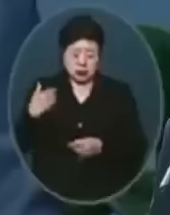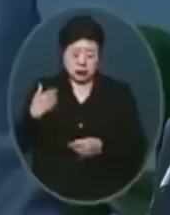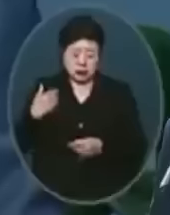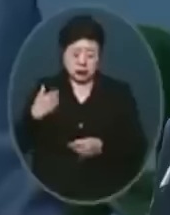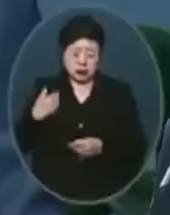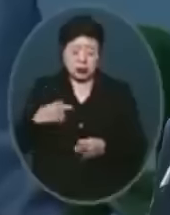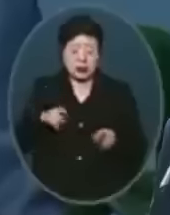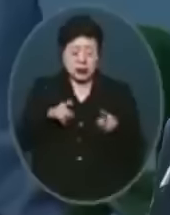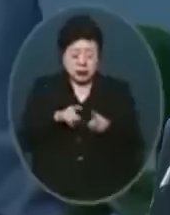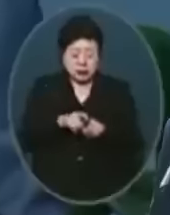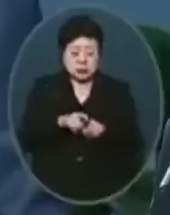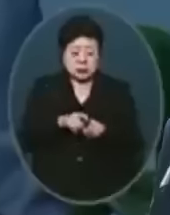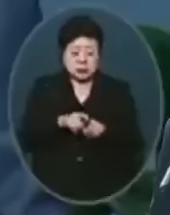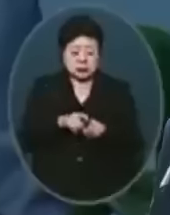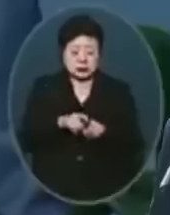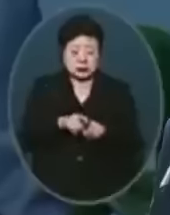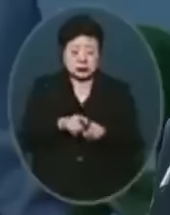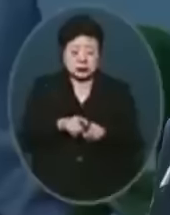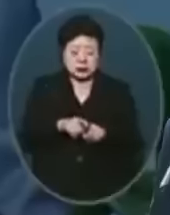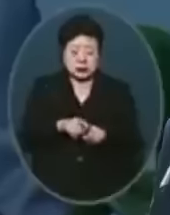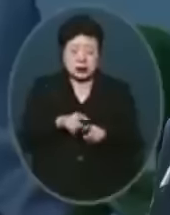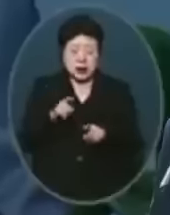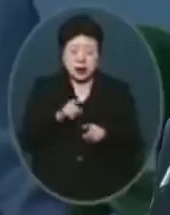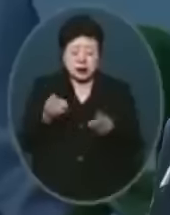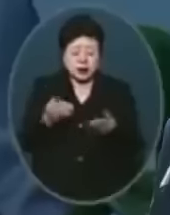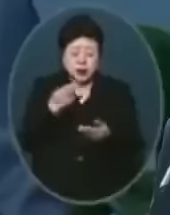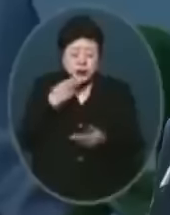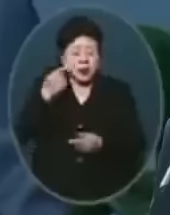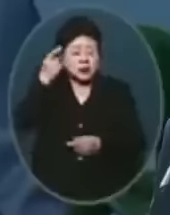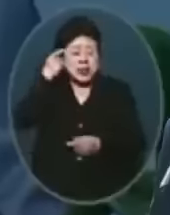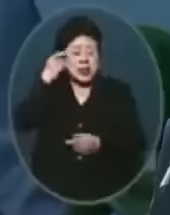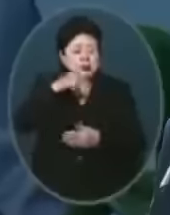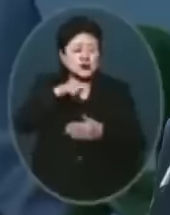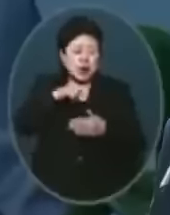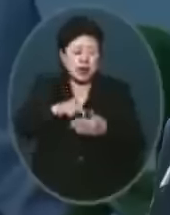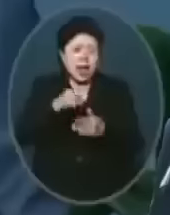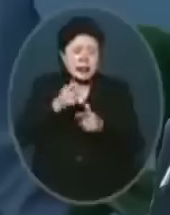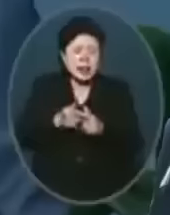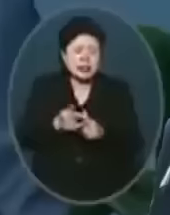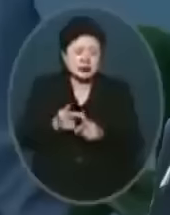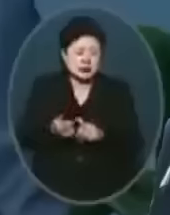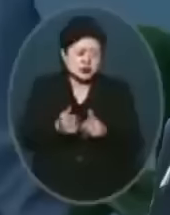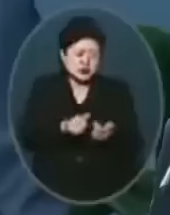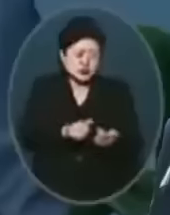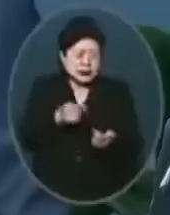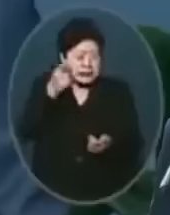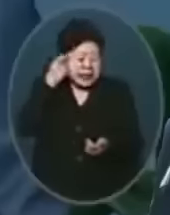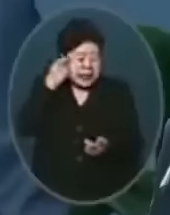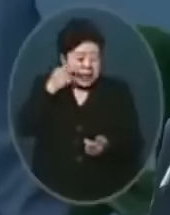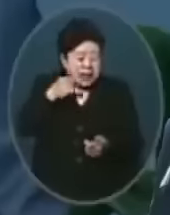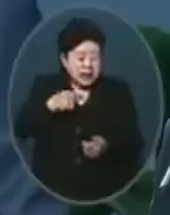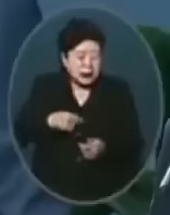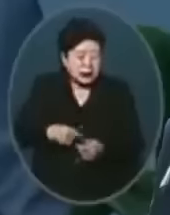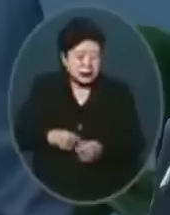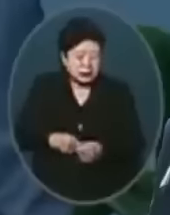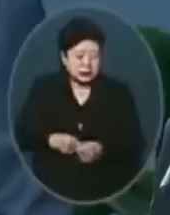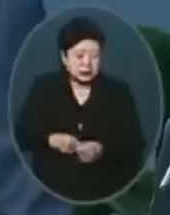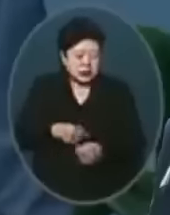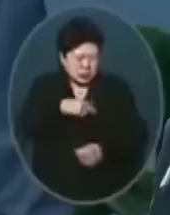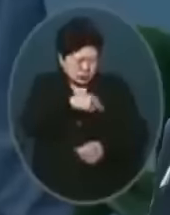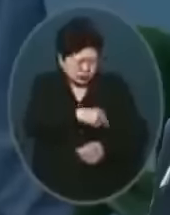다 같이 아무 일이 없는데 그 생각에 예수를 죽을 생각을 집어넣었어요.